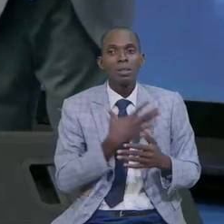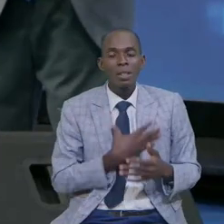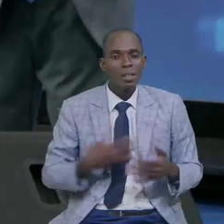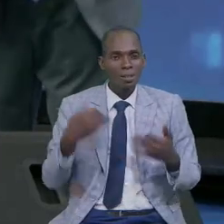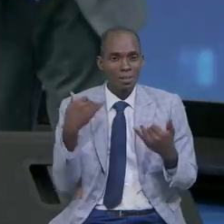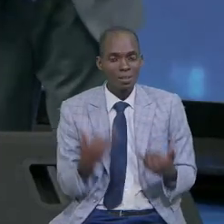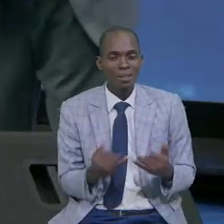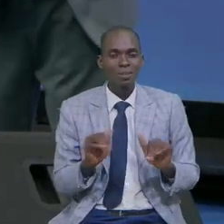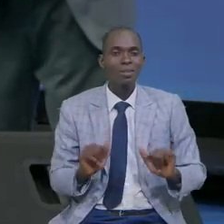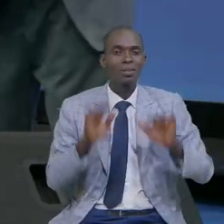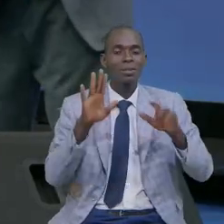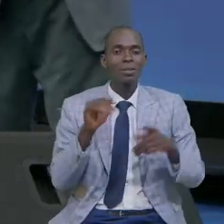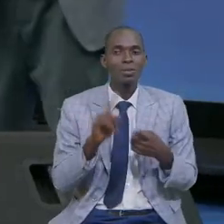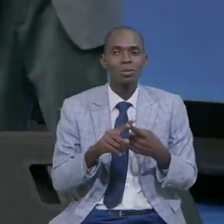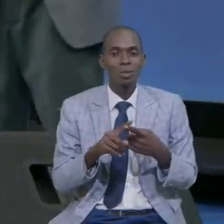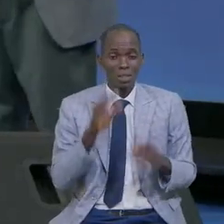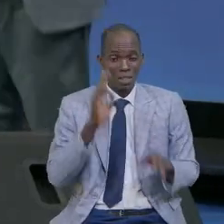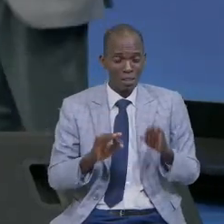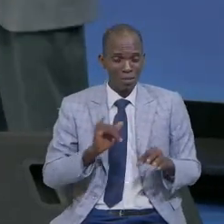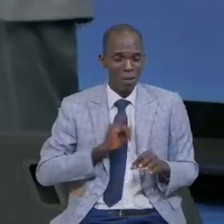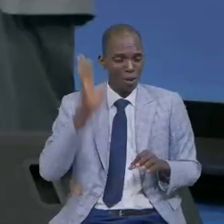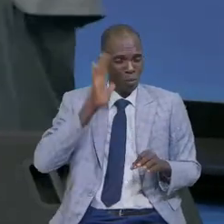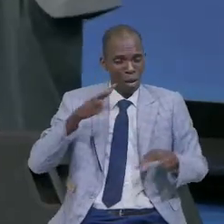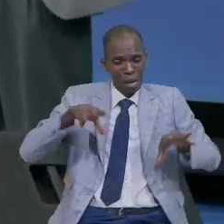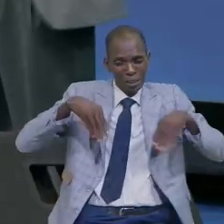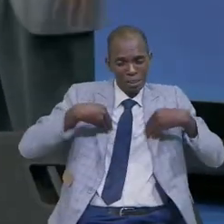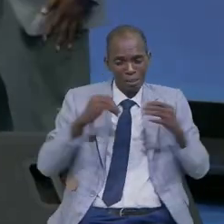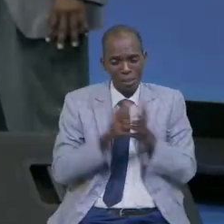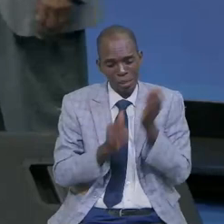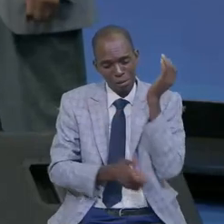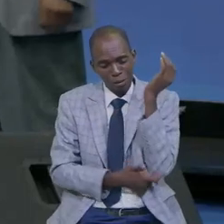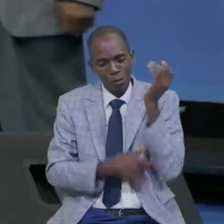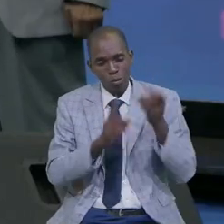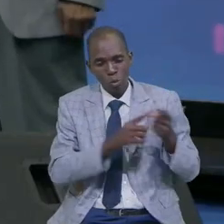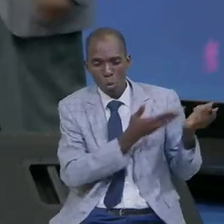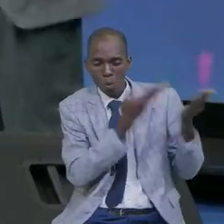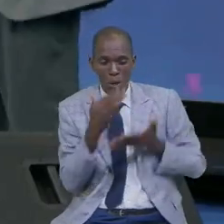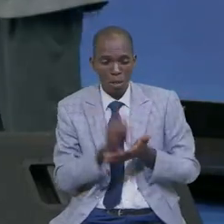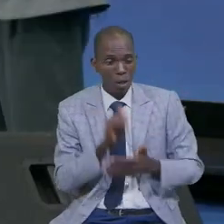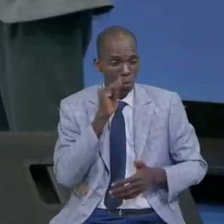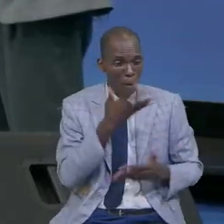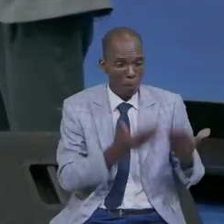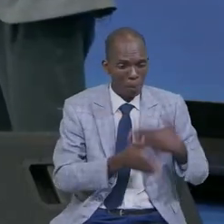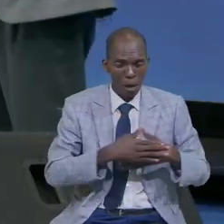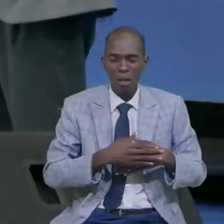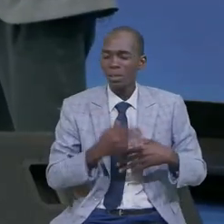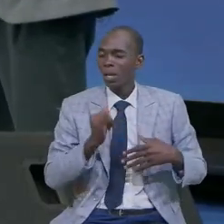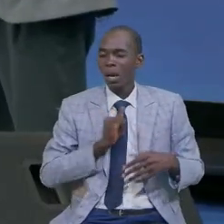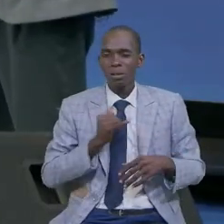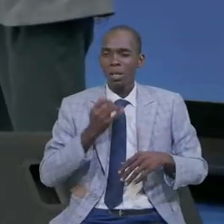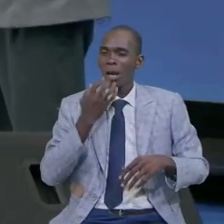la tentation de recevoir cette femme encore, et il se maudit maintenant.